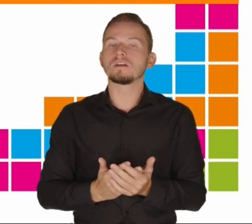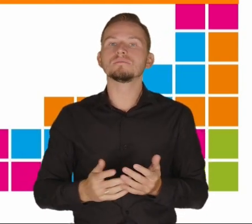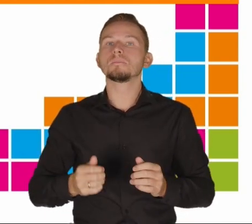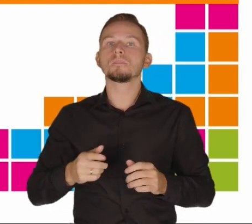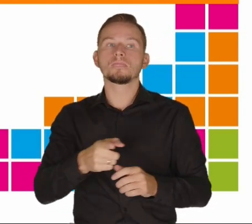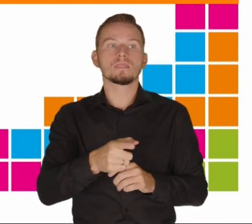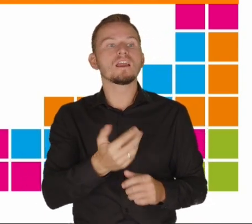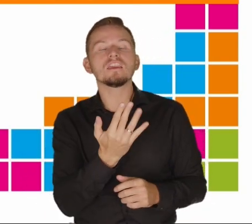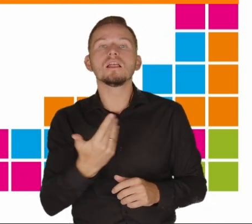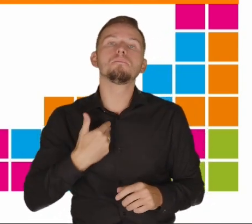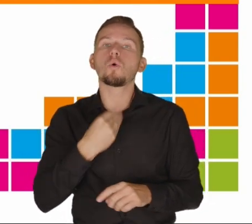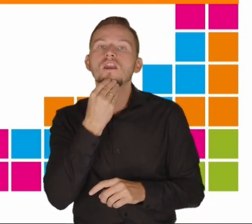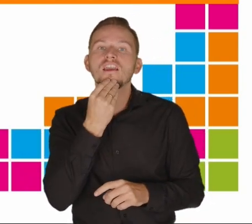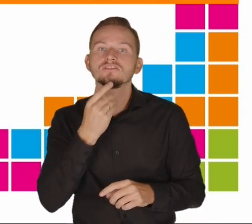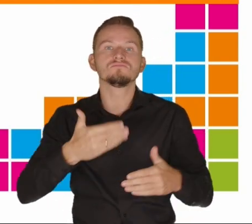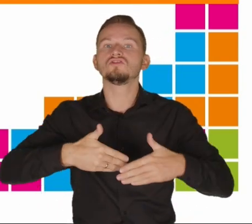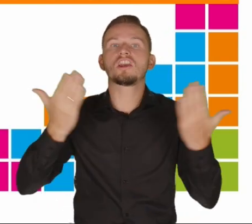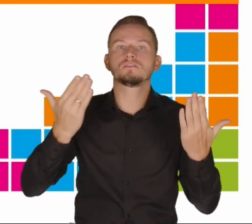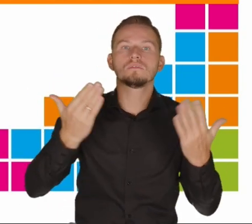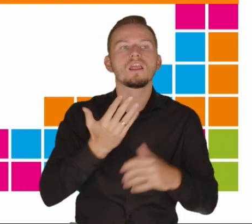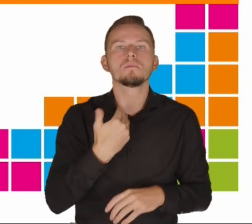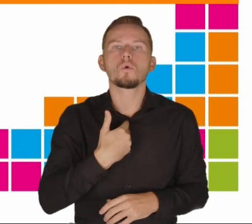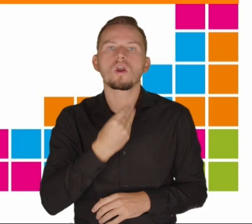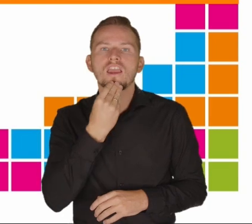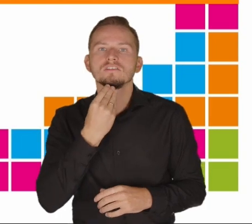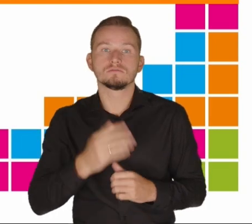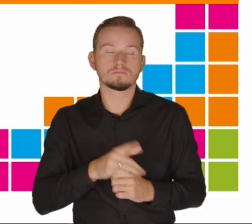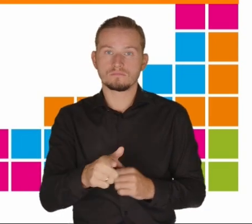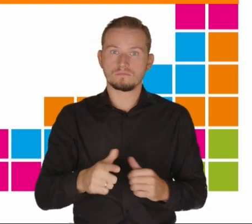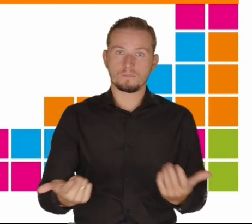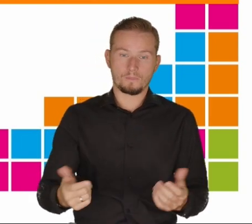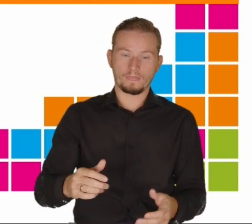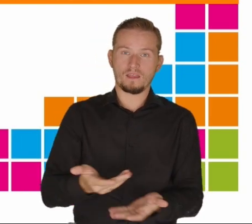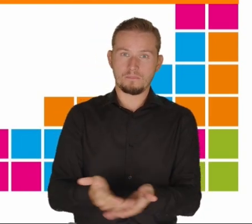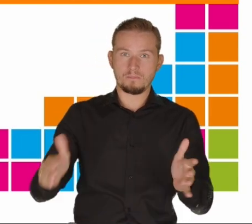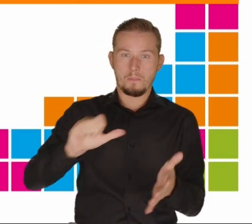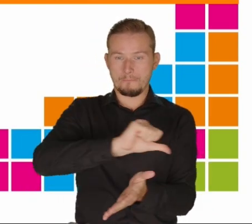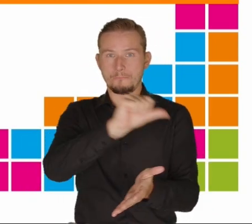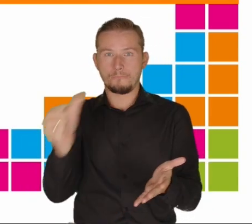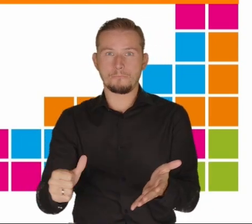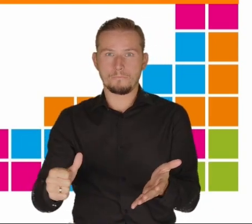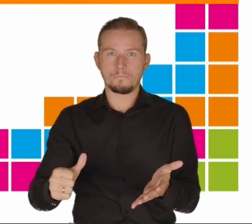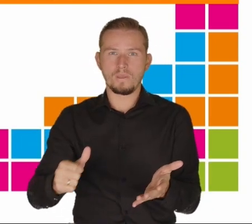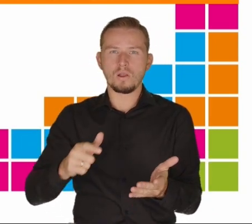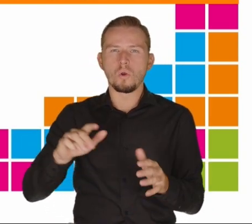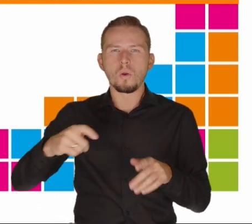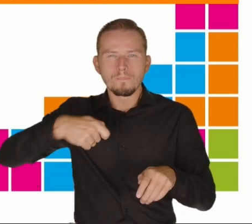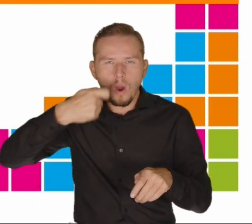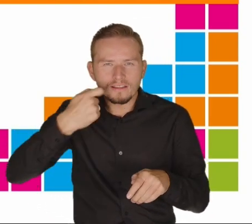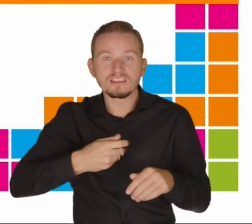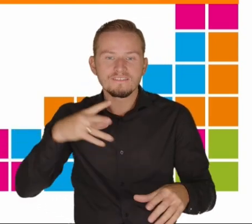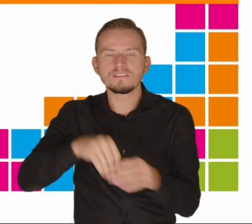to jest punkt odniesienia, na przykład, że to jest zdjęcie takiej miski płatków z dodanymi kilkoma owocami,